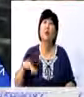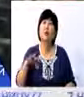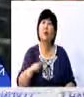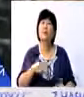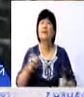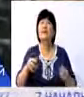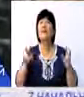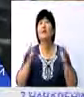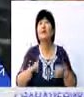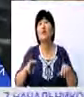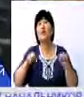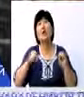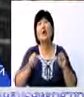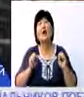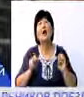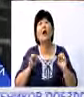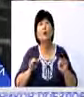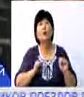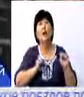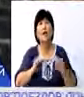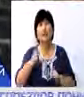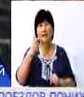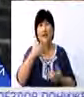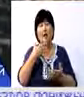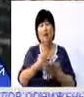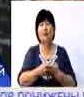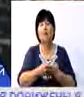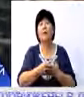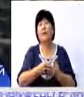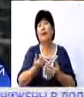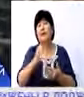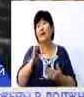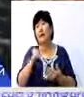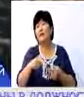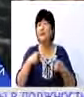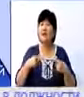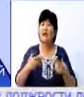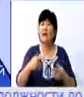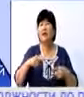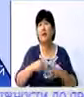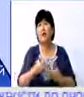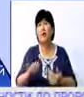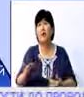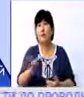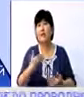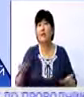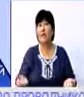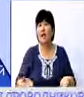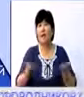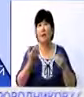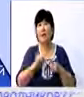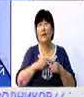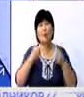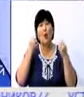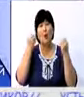сейчас ищем решение, как можно защитить себя, свои веб-сайты, свои ресурсы, свои смарт-технологии. Мы сейчас поднимаем именно